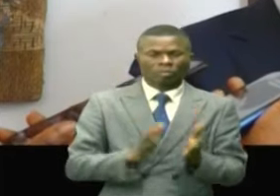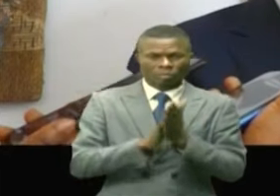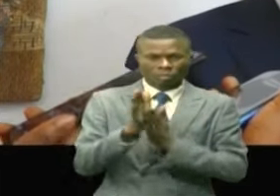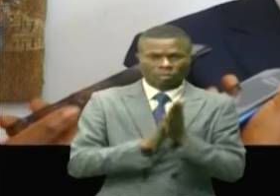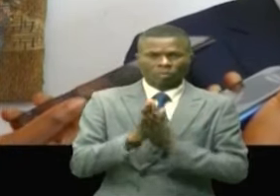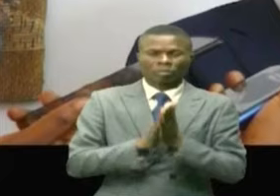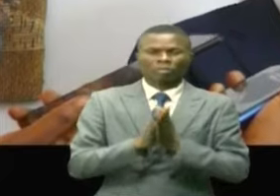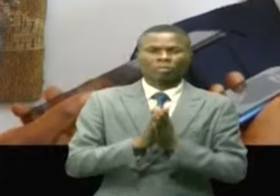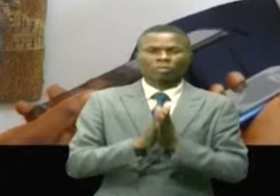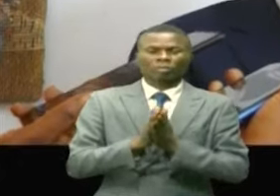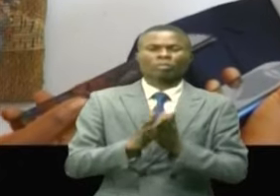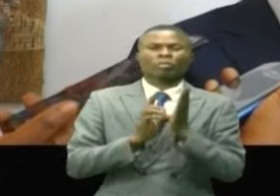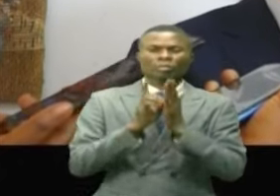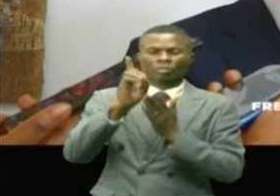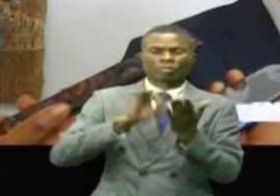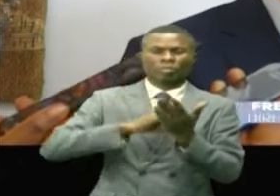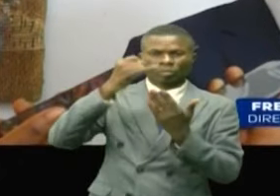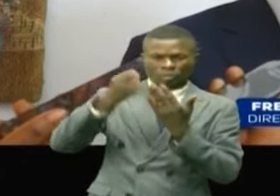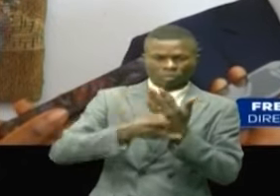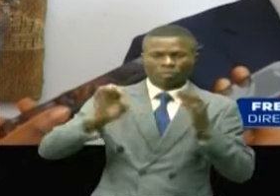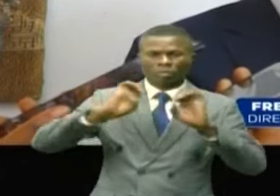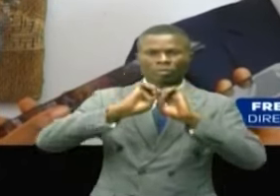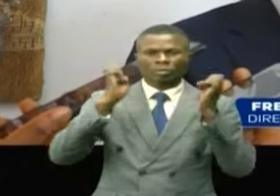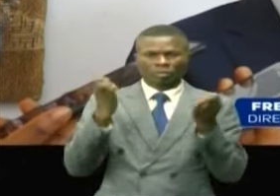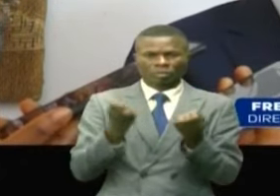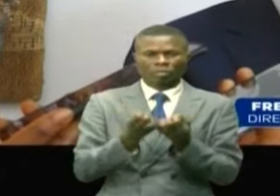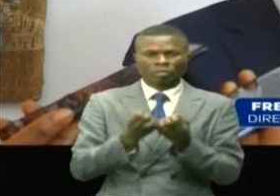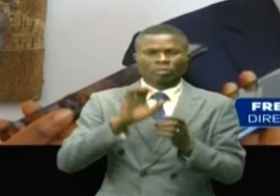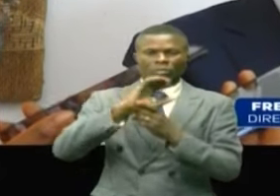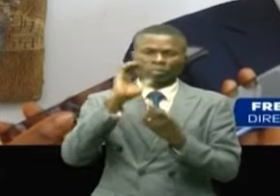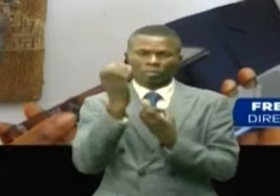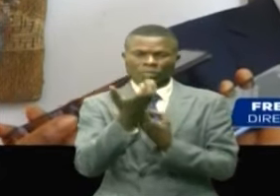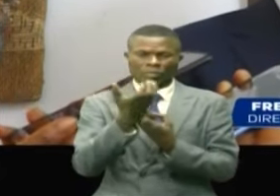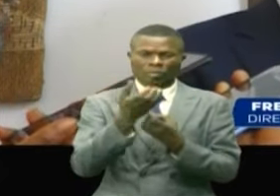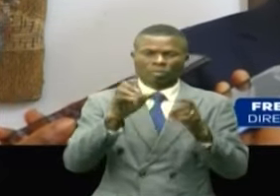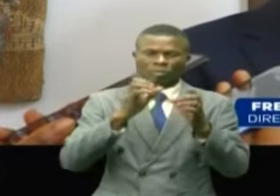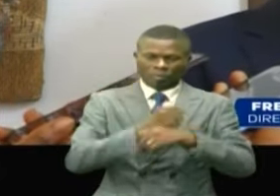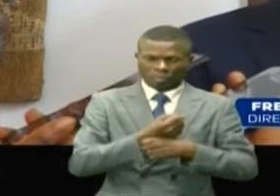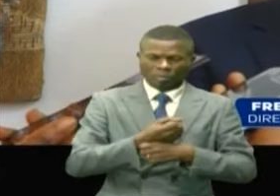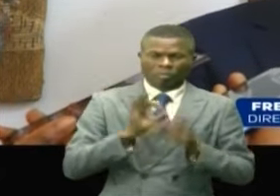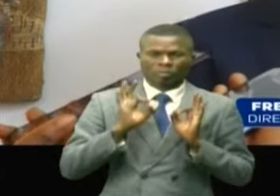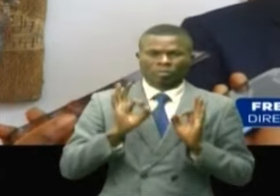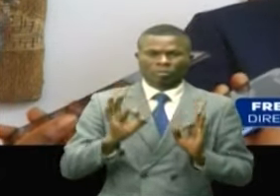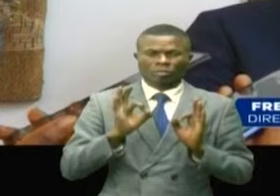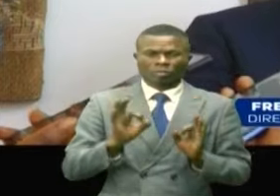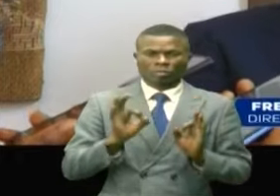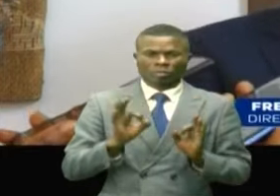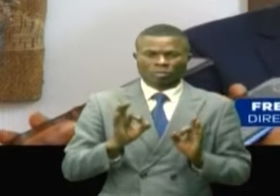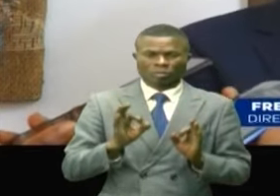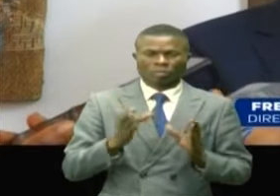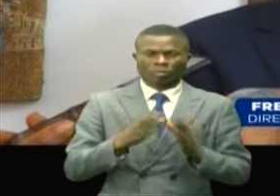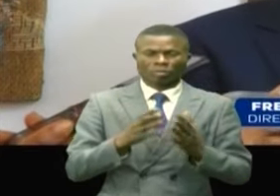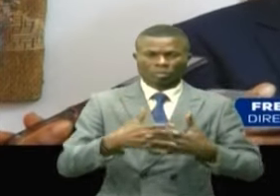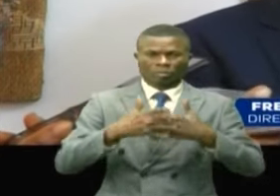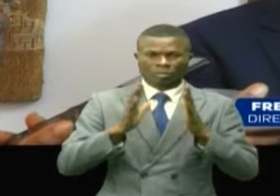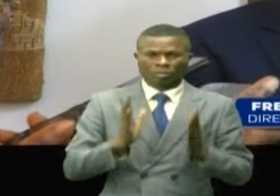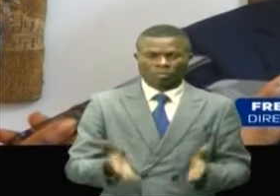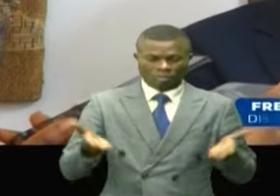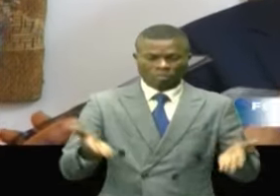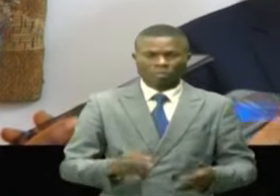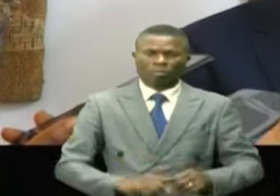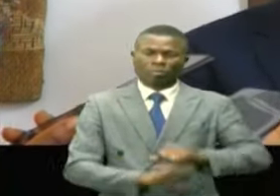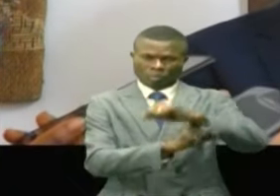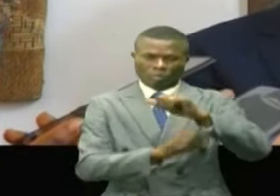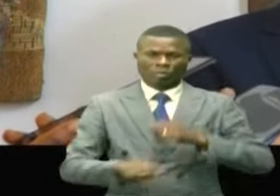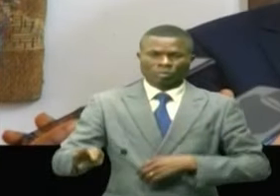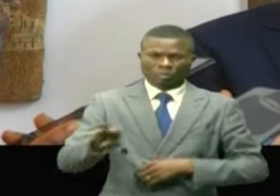euh développer un projet d'entreprise culturel et créatif innovant et donc avec nos partenaires nous sommes là pour l'accompagner